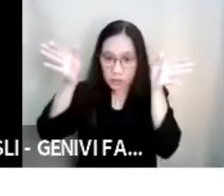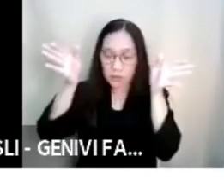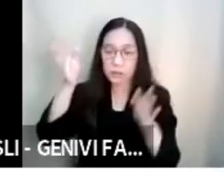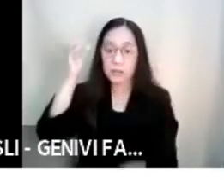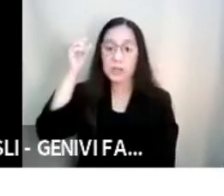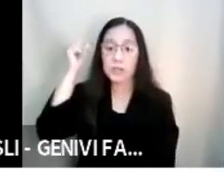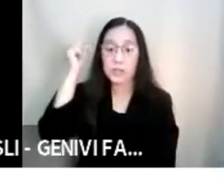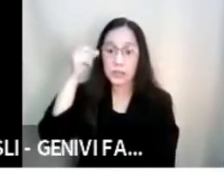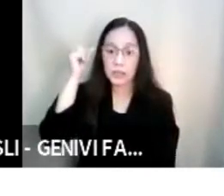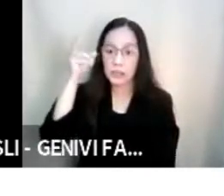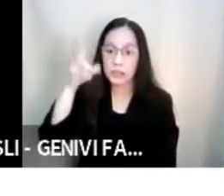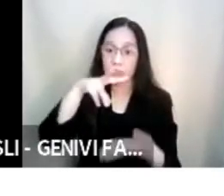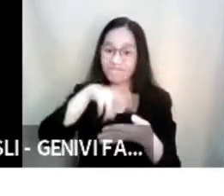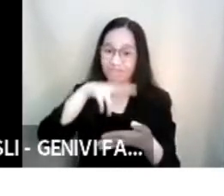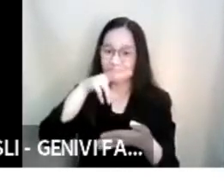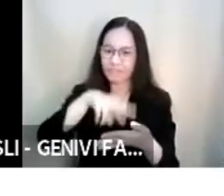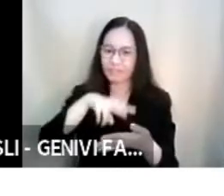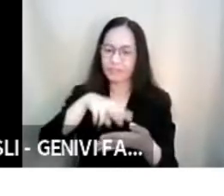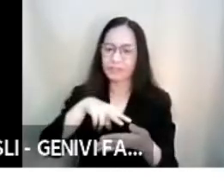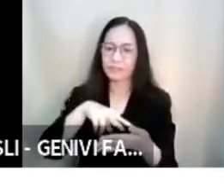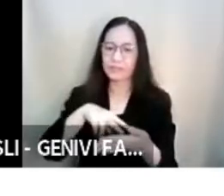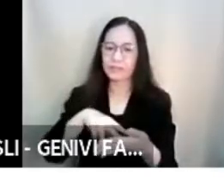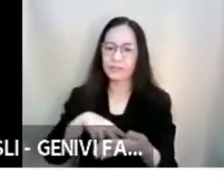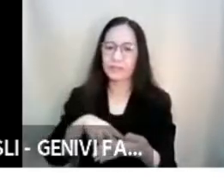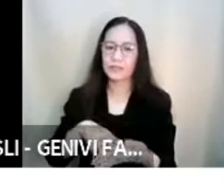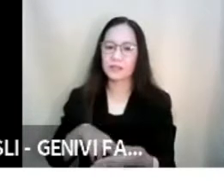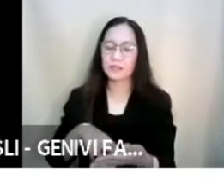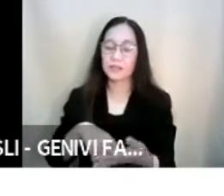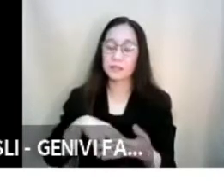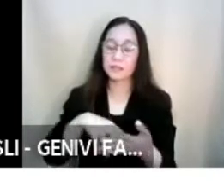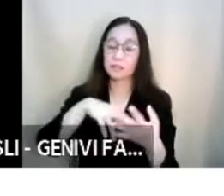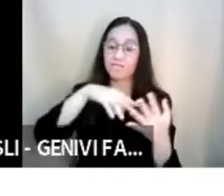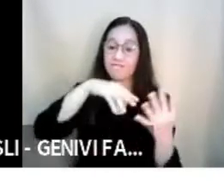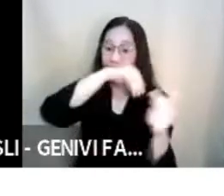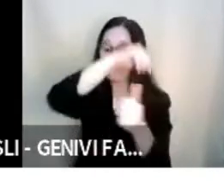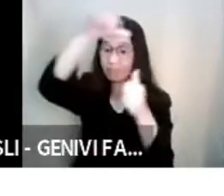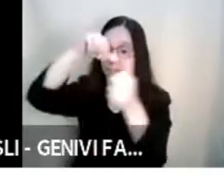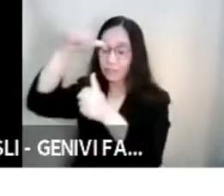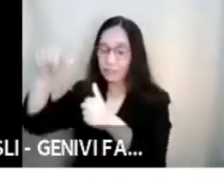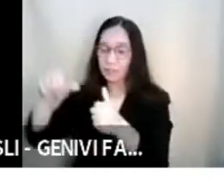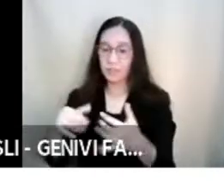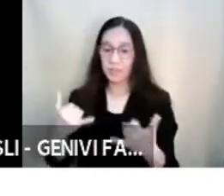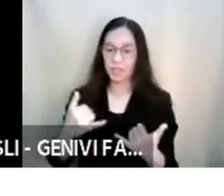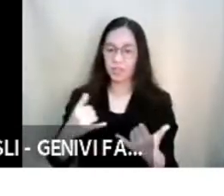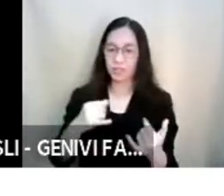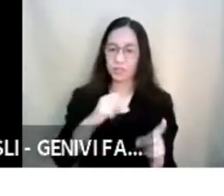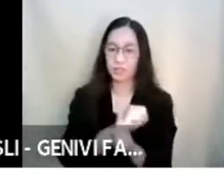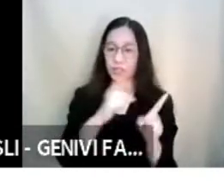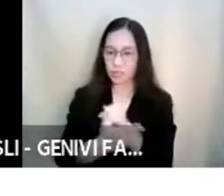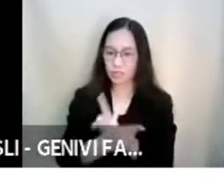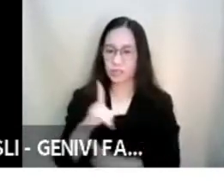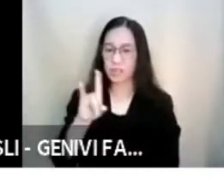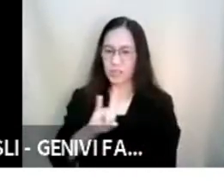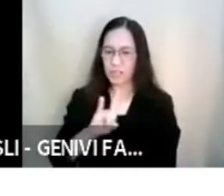nila sa mga nababasa nila sa paligid nila, no? So, lalo na ngayon, social media, madami rin silang nababasa